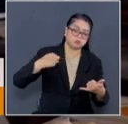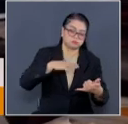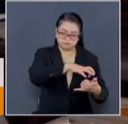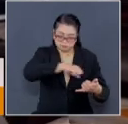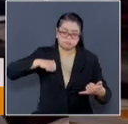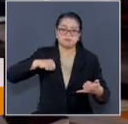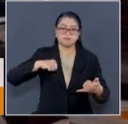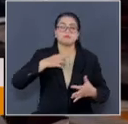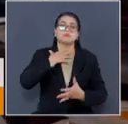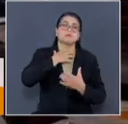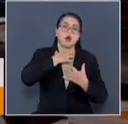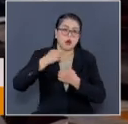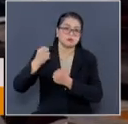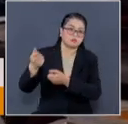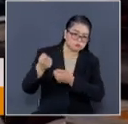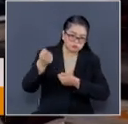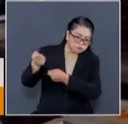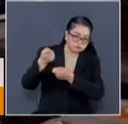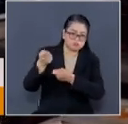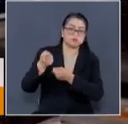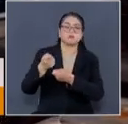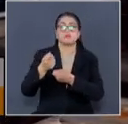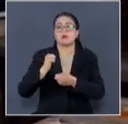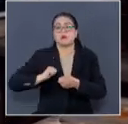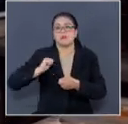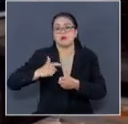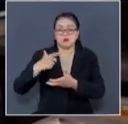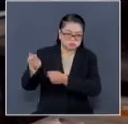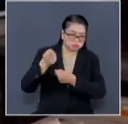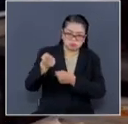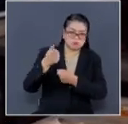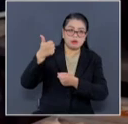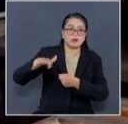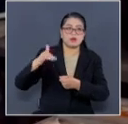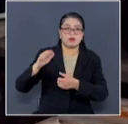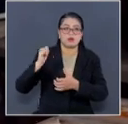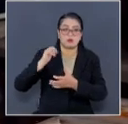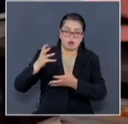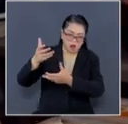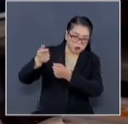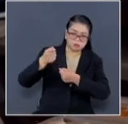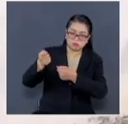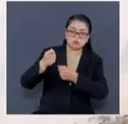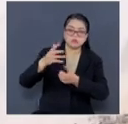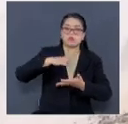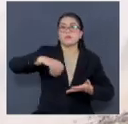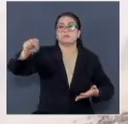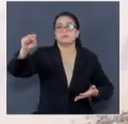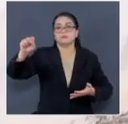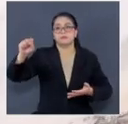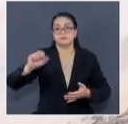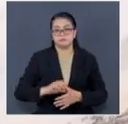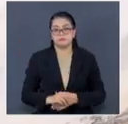จะดึงทั้งดึงทั้งกระเป๋าด้วยแต่กระเป๋ามันดึงไม่ได้มันหนาไง ตอนนี้นะคะตำร